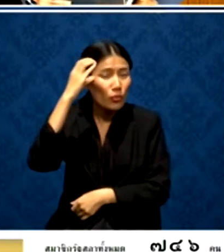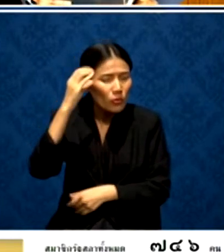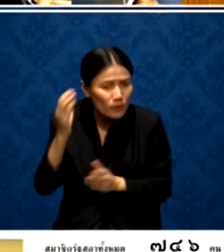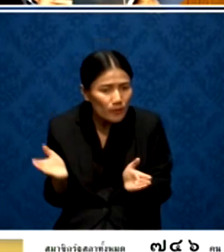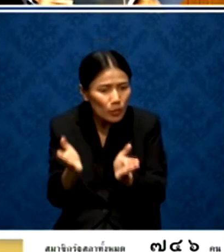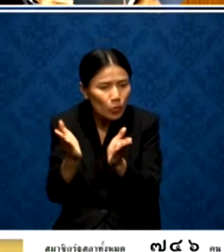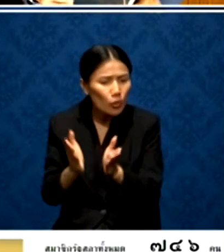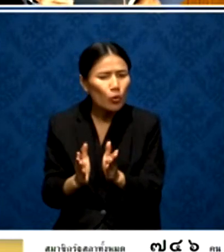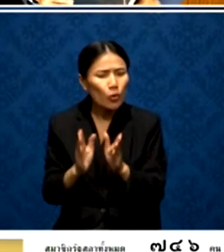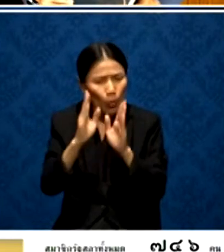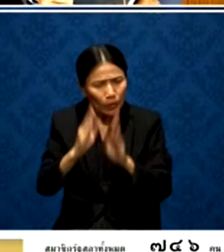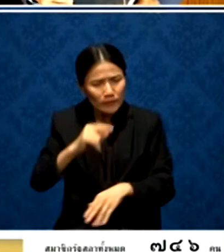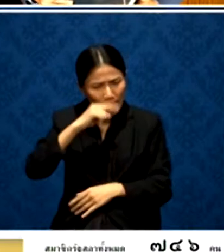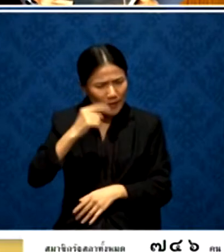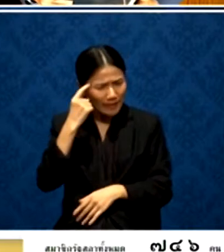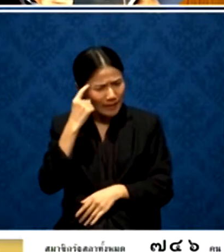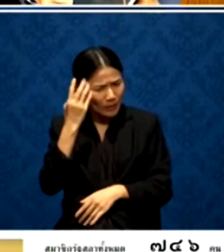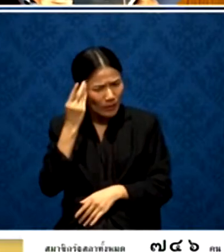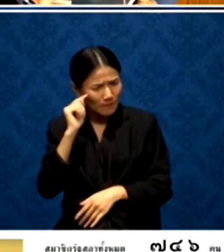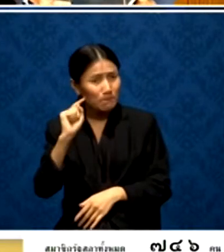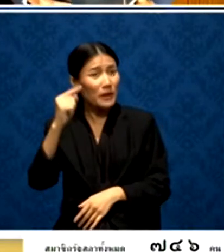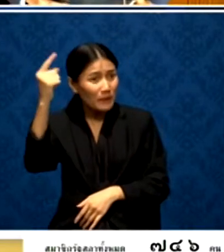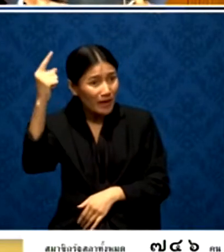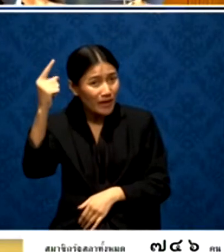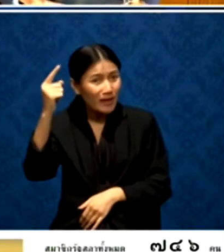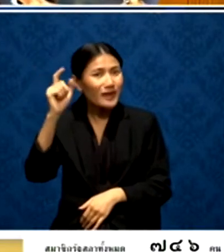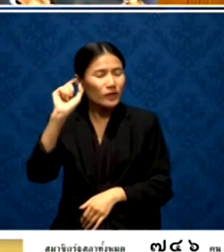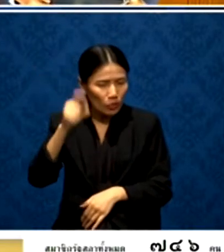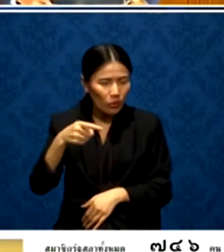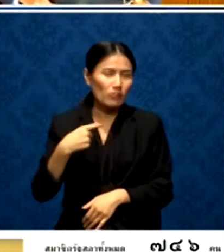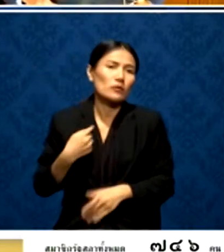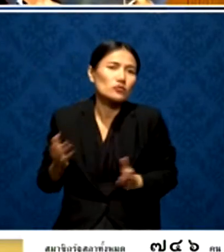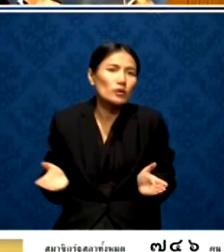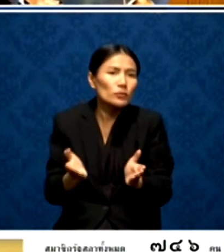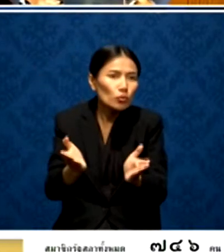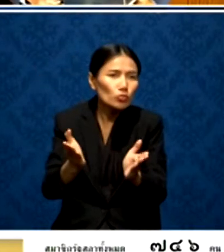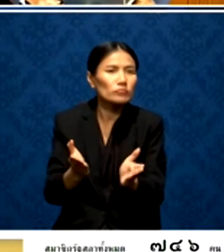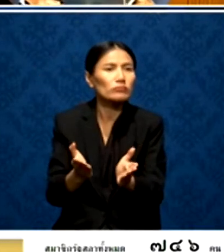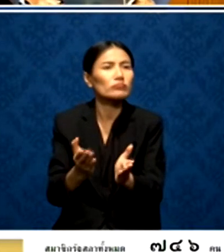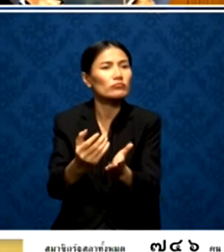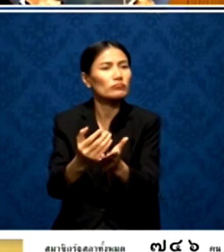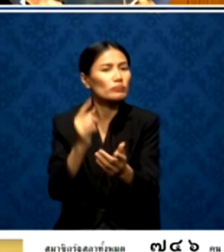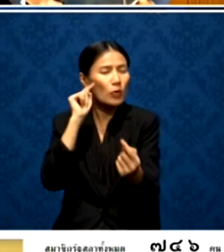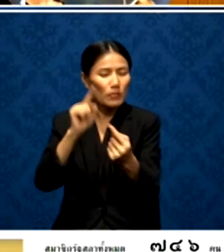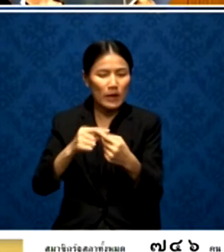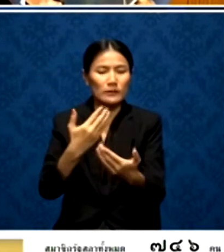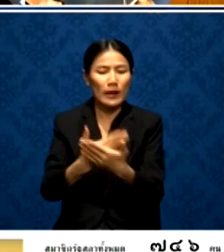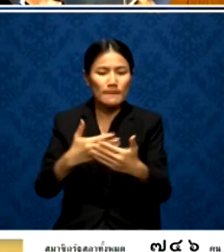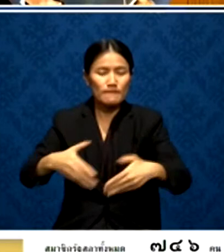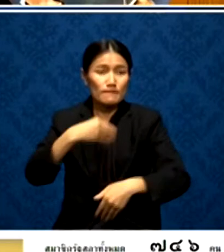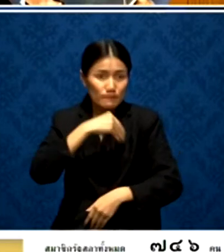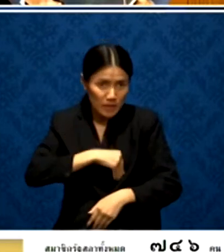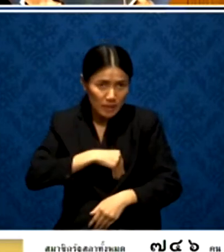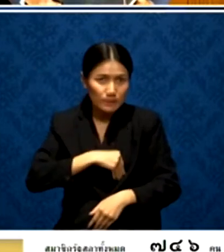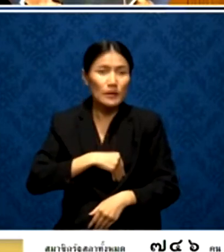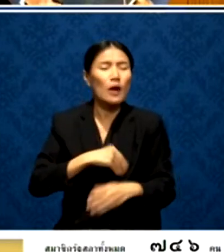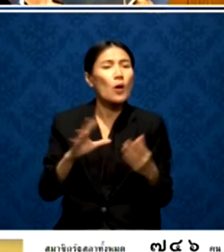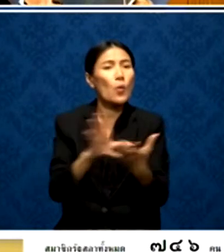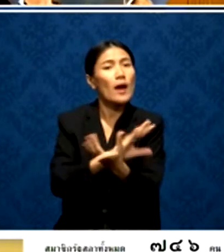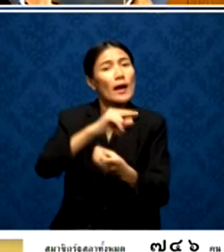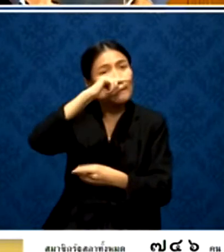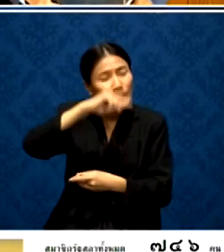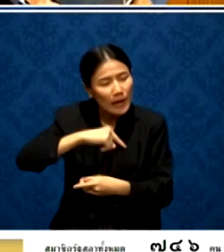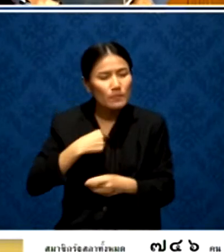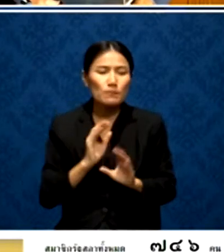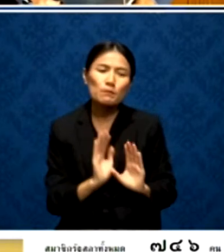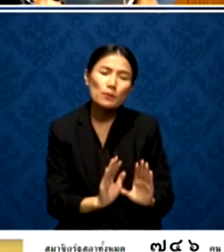ของคนไทยให้สร้างมูลค่าและสร้างรายได้รวมทั้งการอนุรักษ์ฟื้นฟูและพัฒนาต่อยอดศิลป